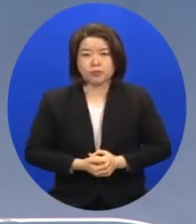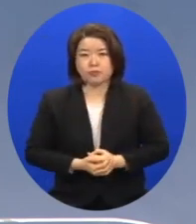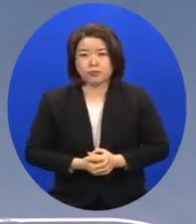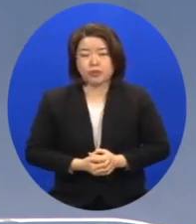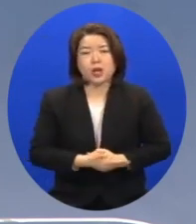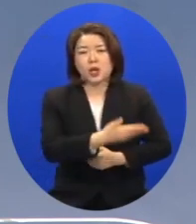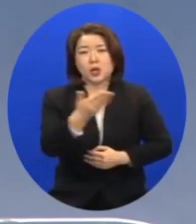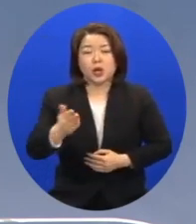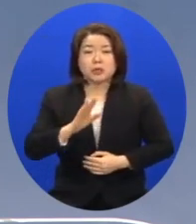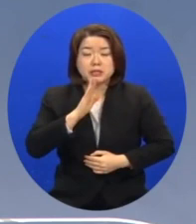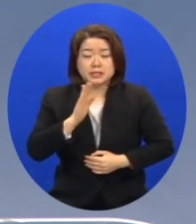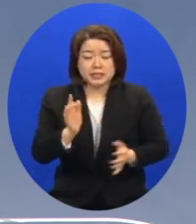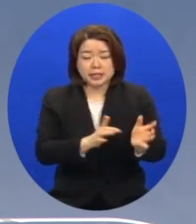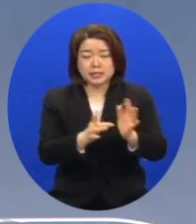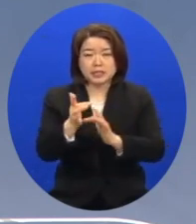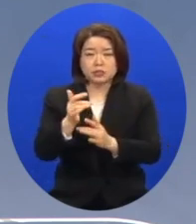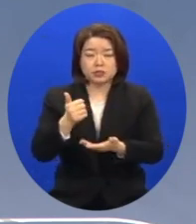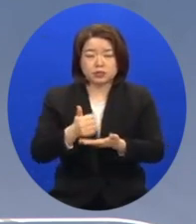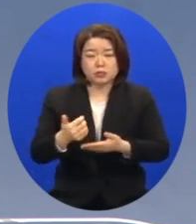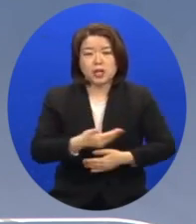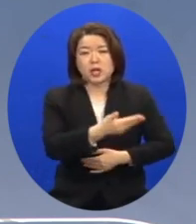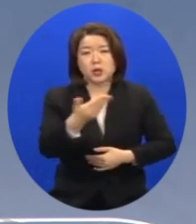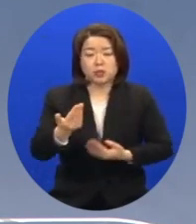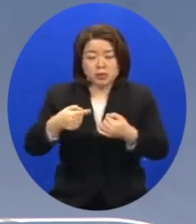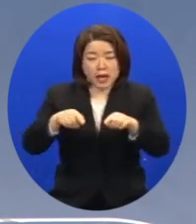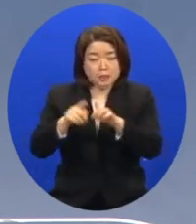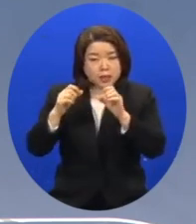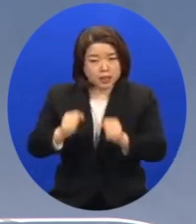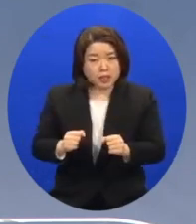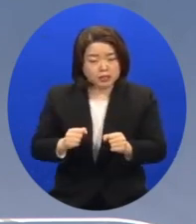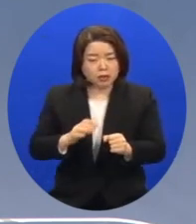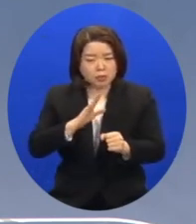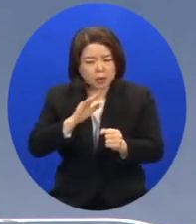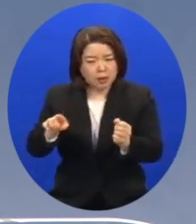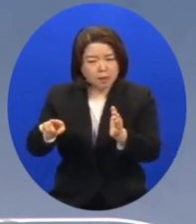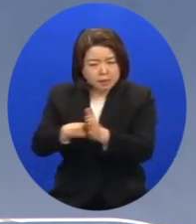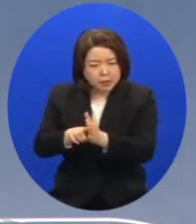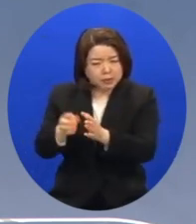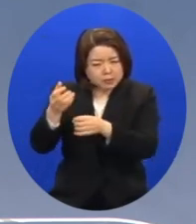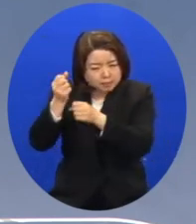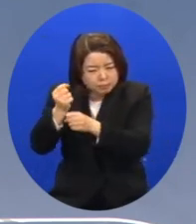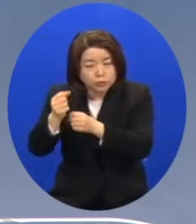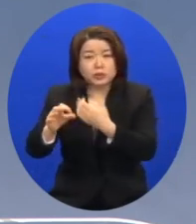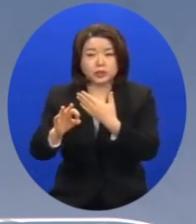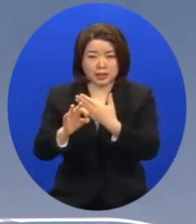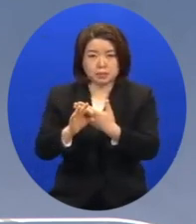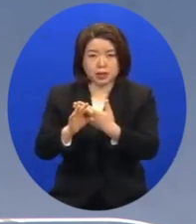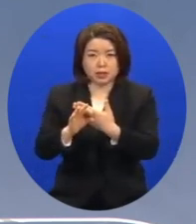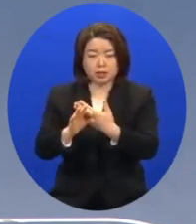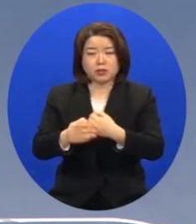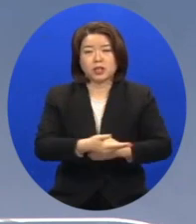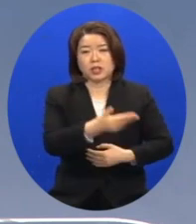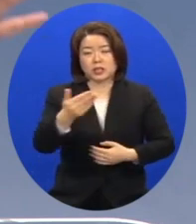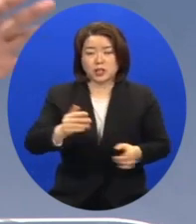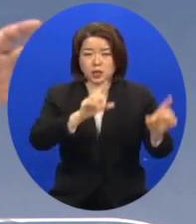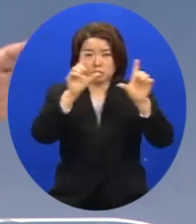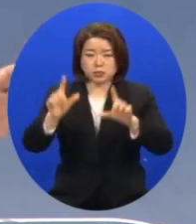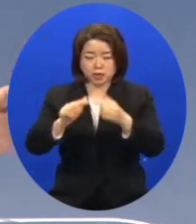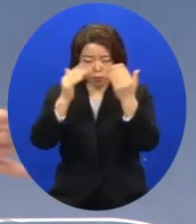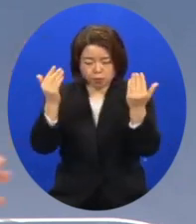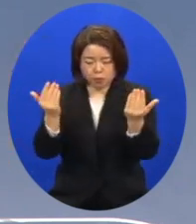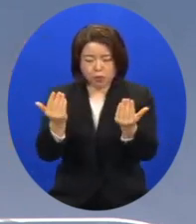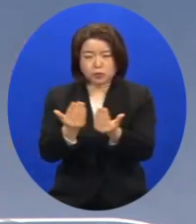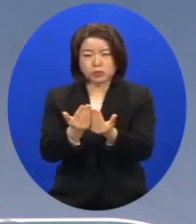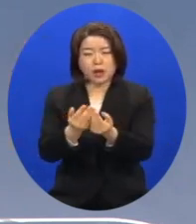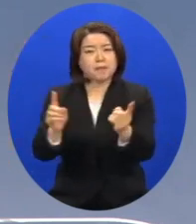여러분이 진짜 예수님이 여러분과 함께 계시다는 것을 정말 믿고 의 시각이 시작하면 여러분의 삶 전체는 완전에